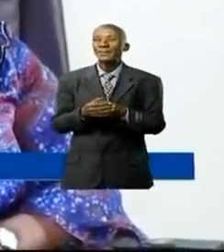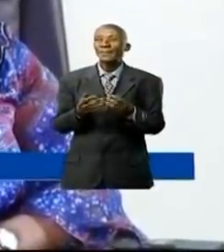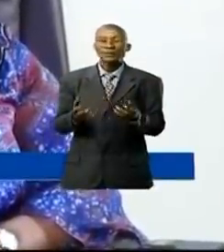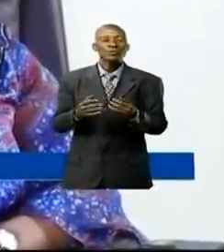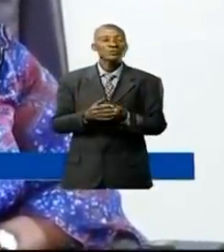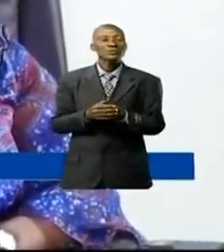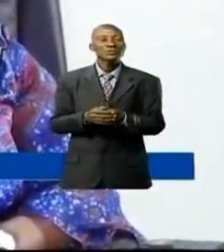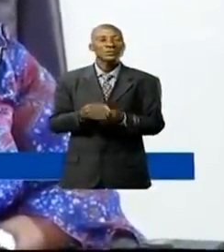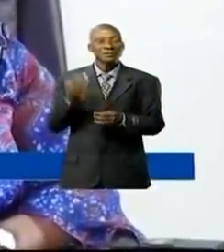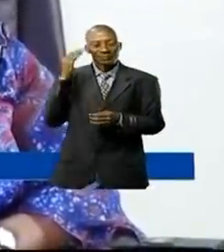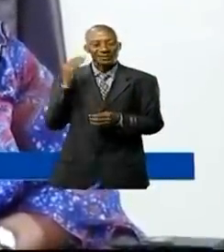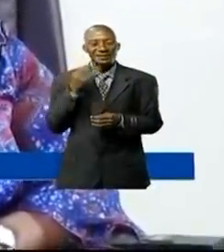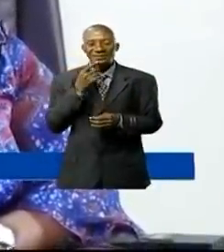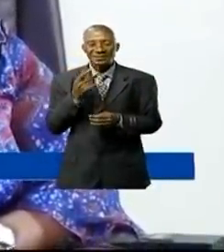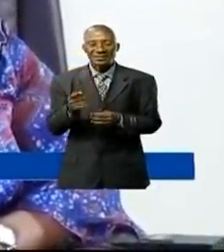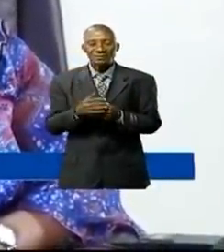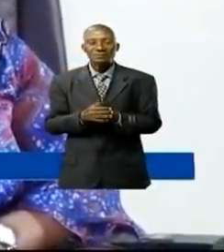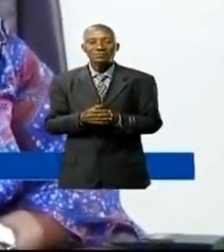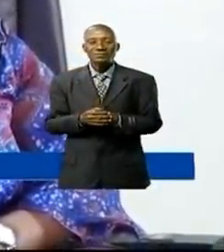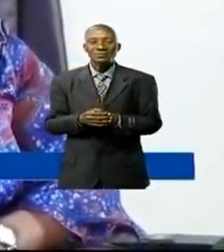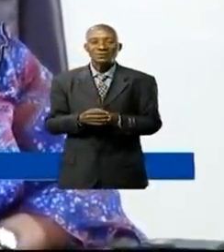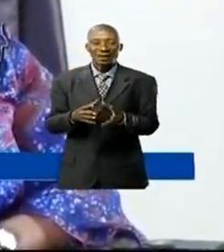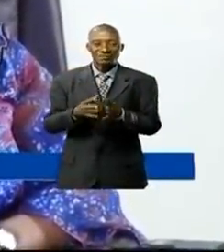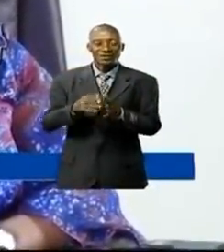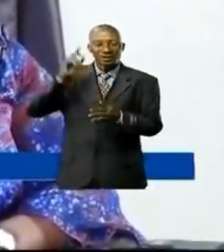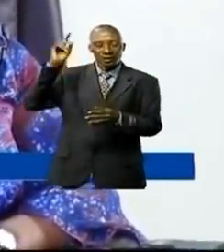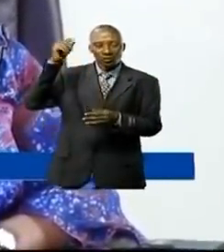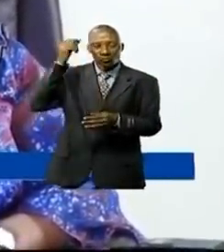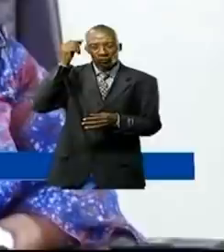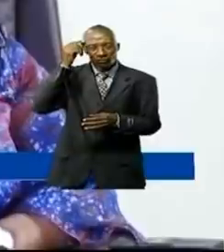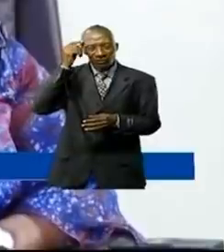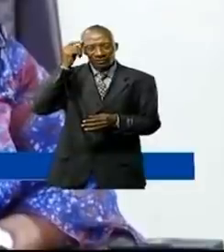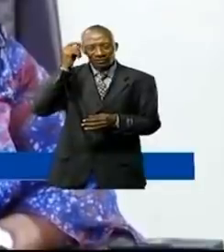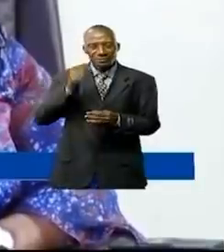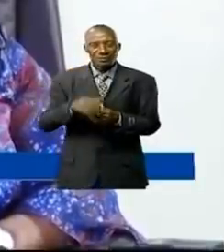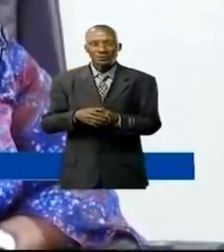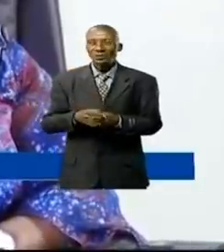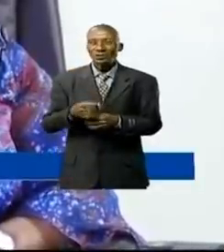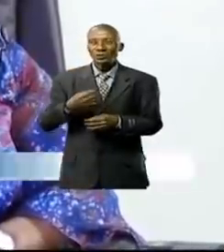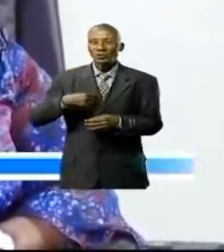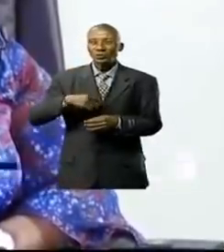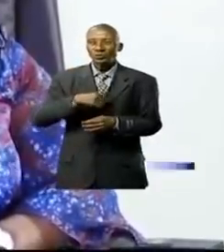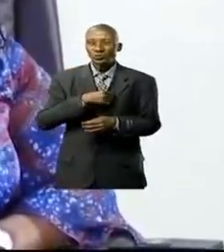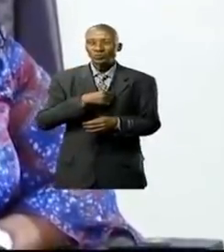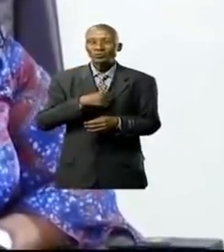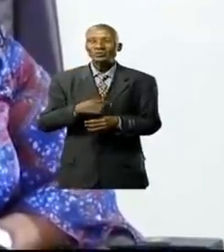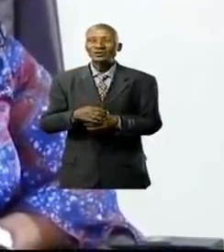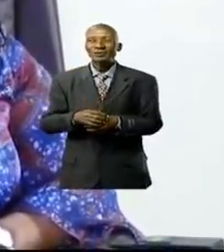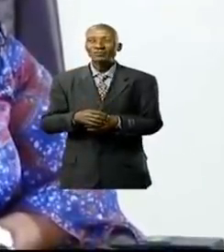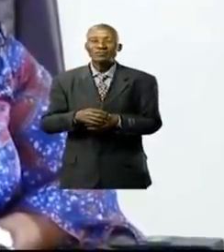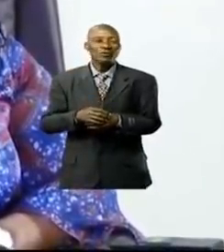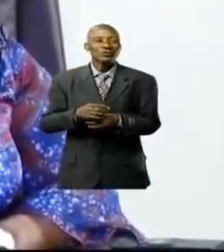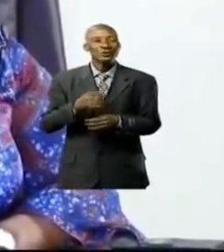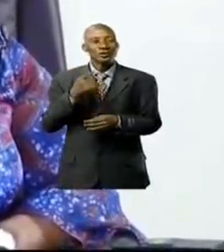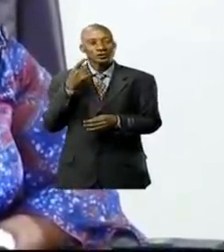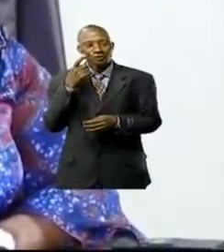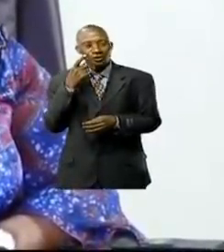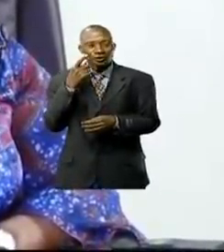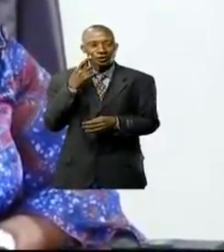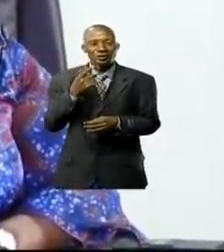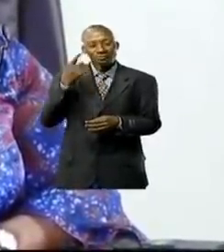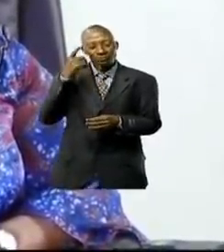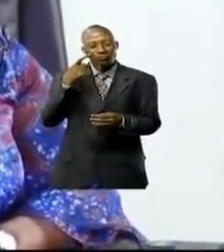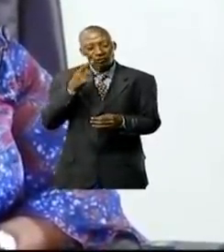pourquoi, puisqu'aujourd'hui, au niveau du gouvernement, on sort beaucoup d'argent pour des gens qui pouvaient être